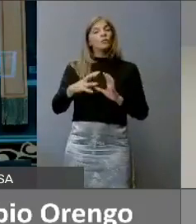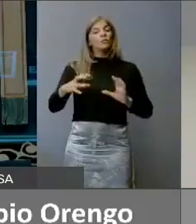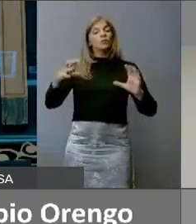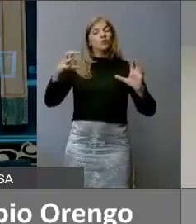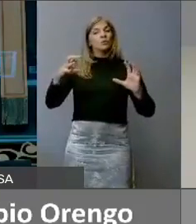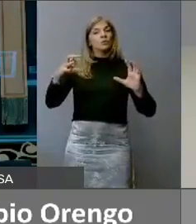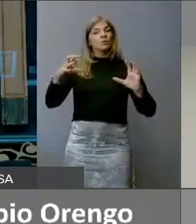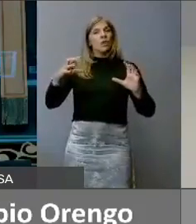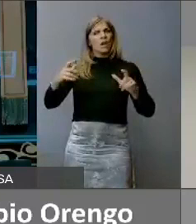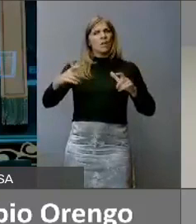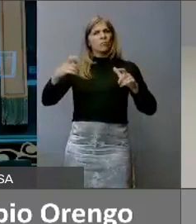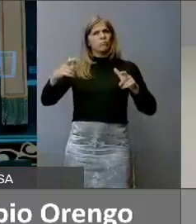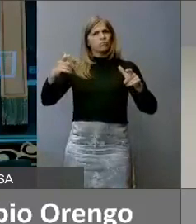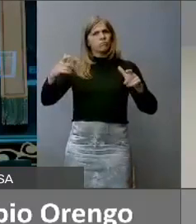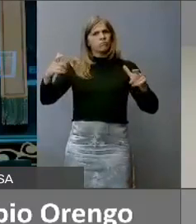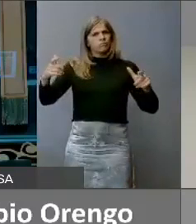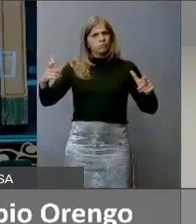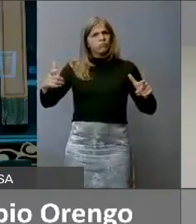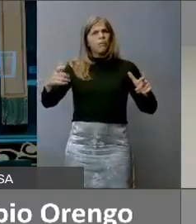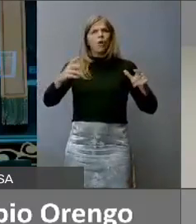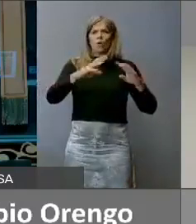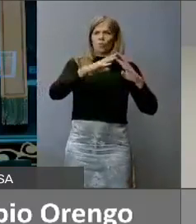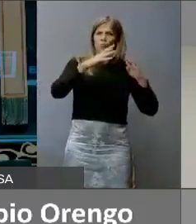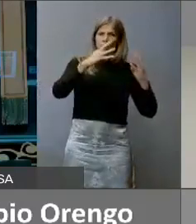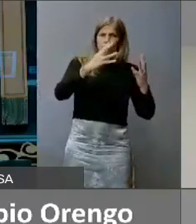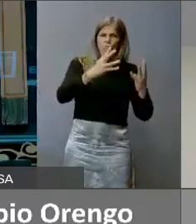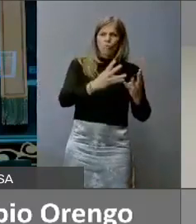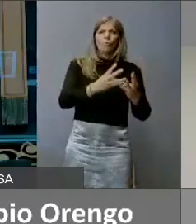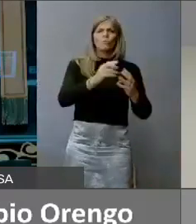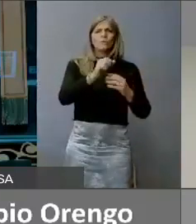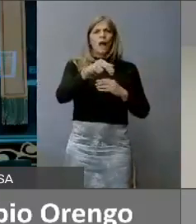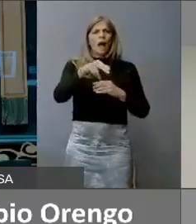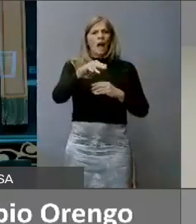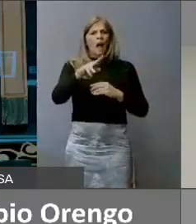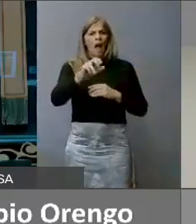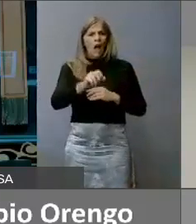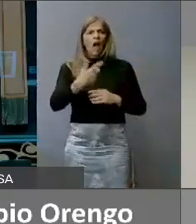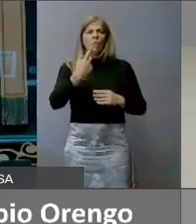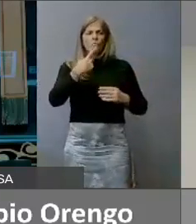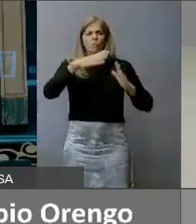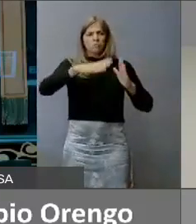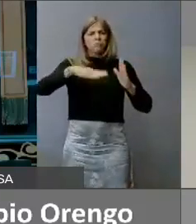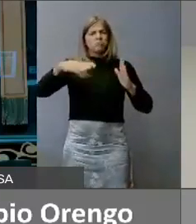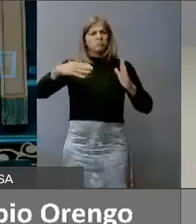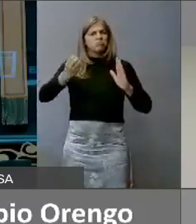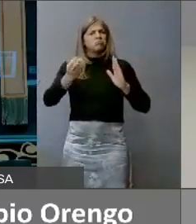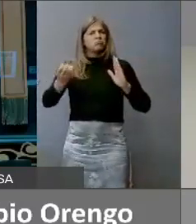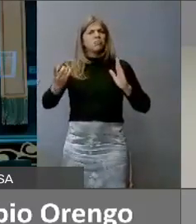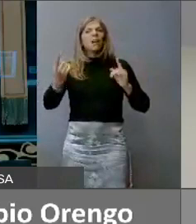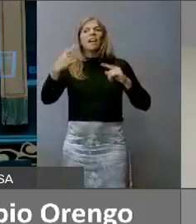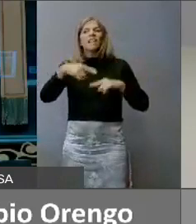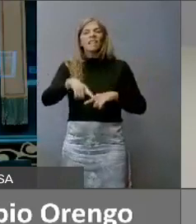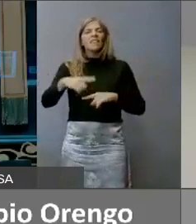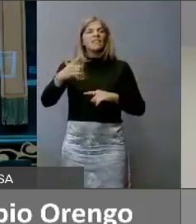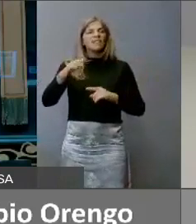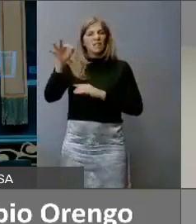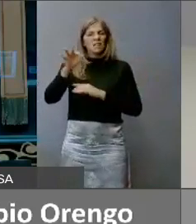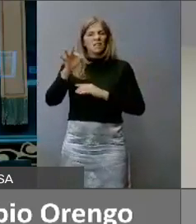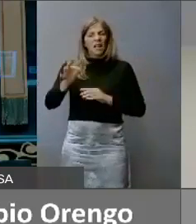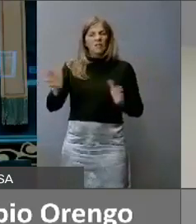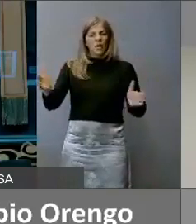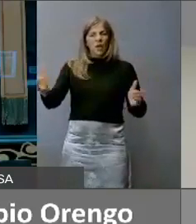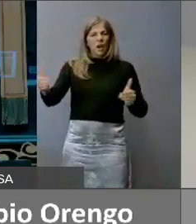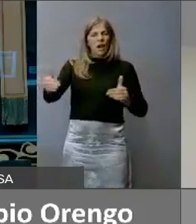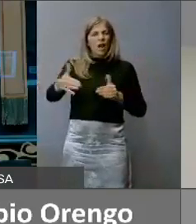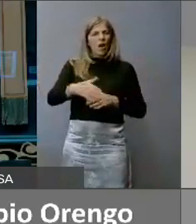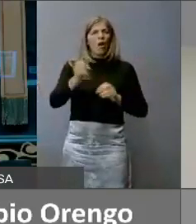le rassicurazioni ricevute dalla giunta e dal management e di amiu il tasso di raccolta differenziata dei rifiuti registrato in comune di genova